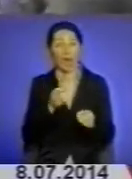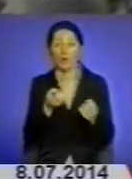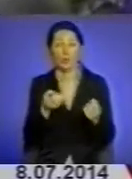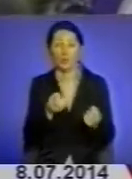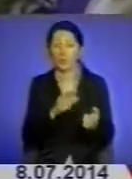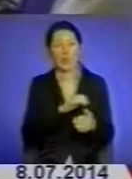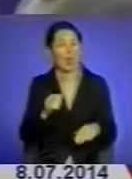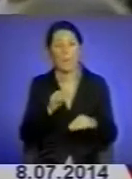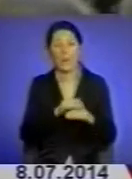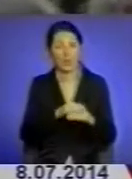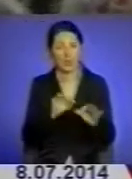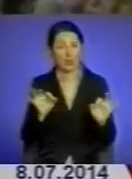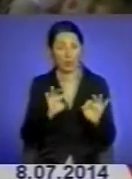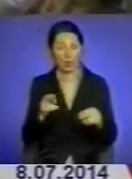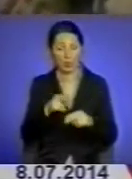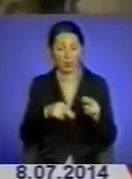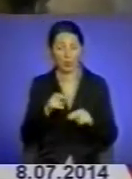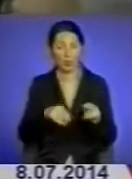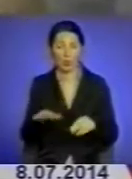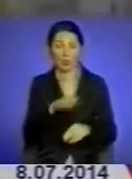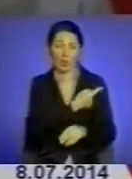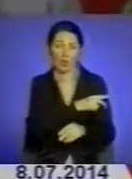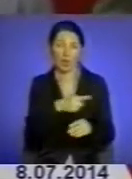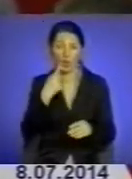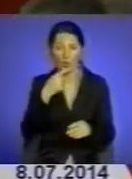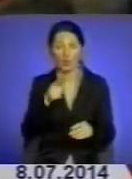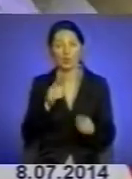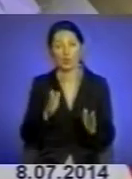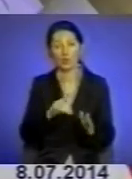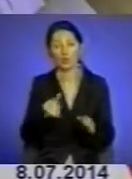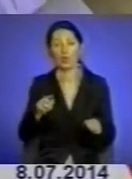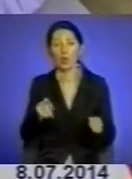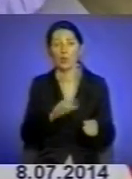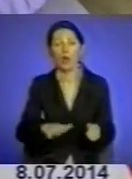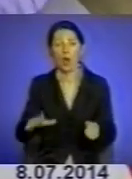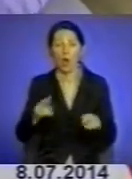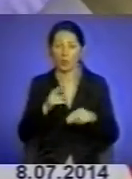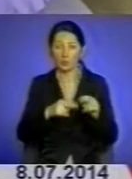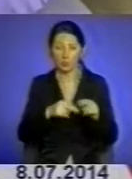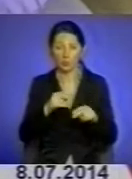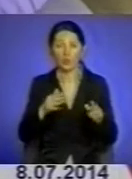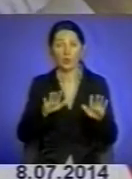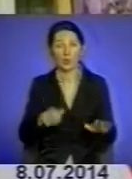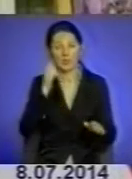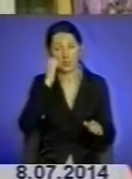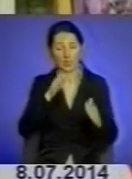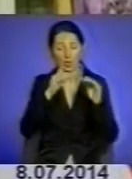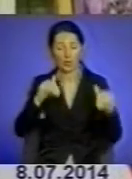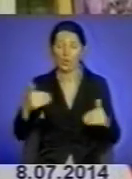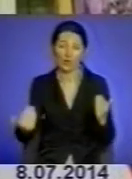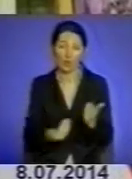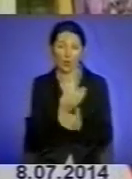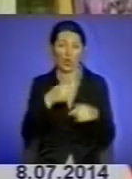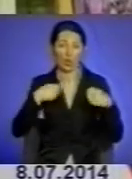Але водночас стверджують, що йшлося лише про спорудження на місці старих кіосків, прилеглих до лікарняного паркану, нових